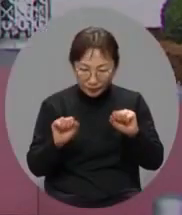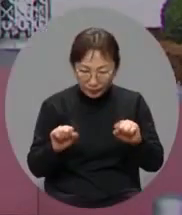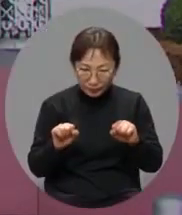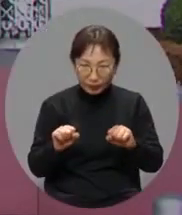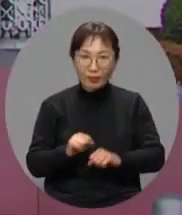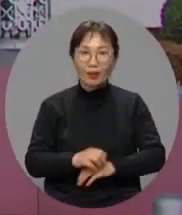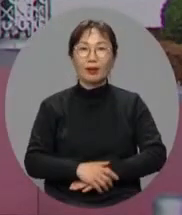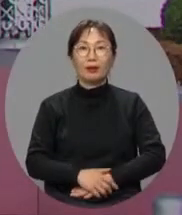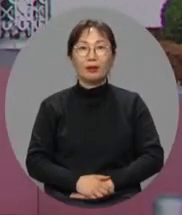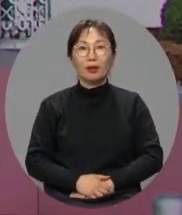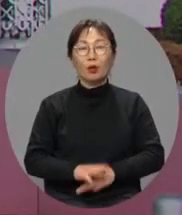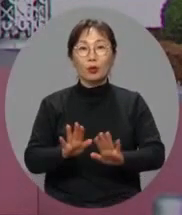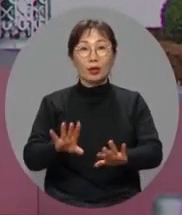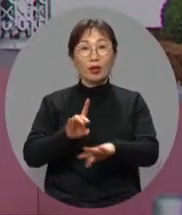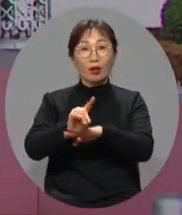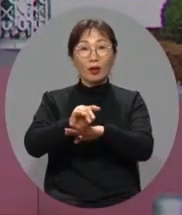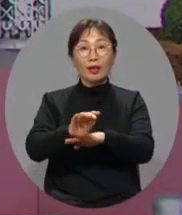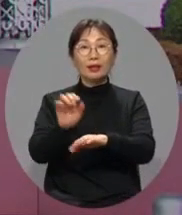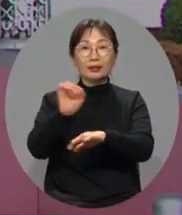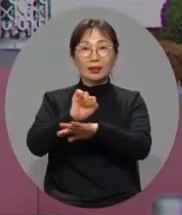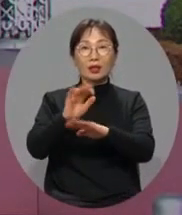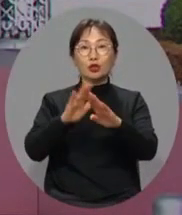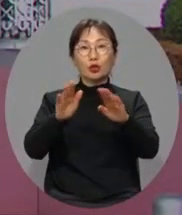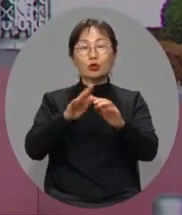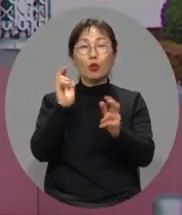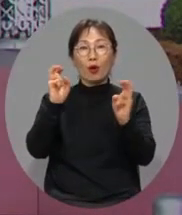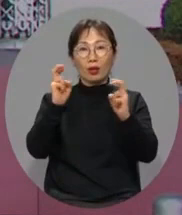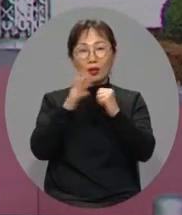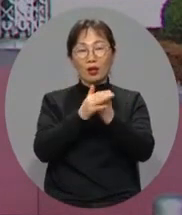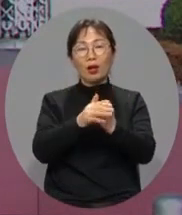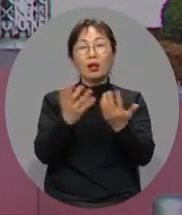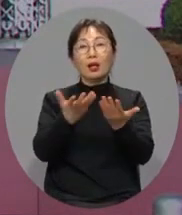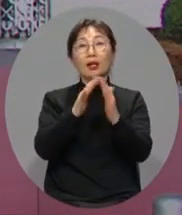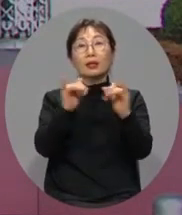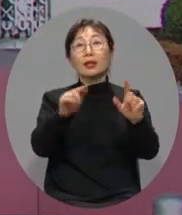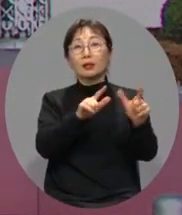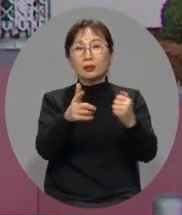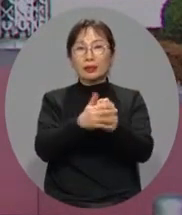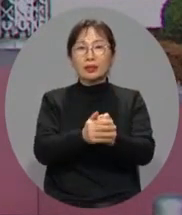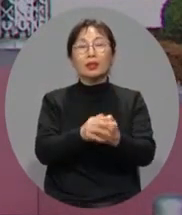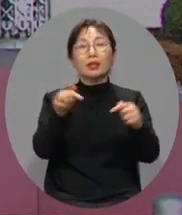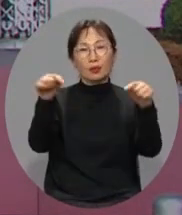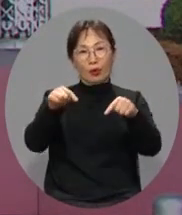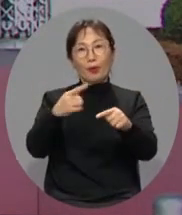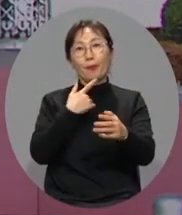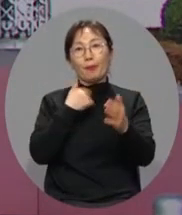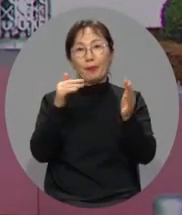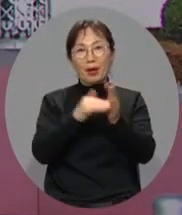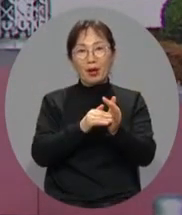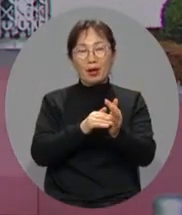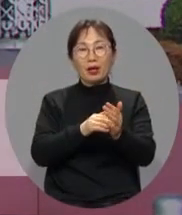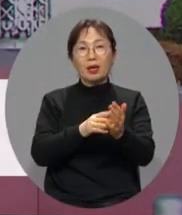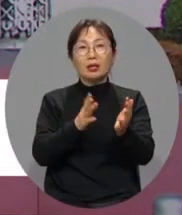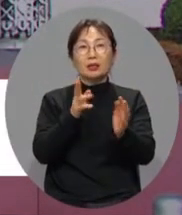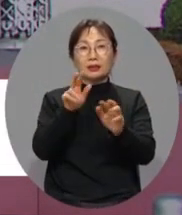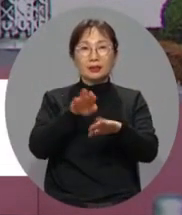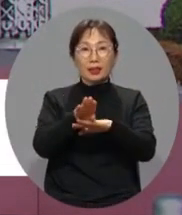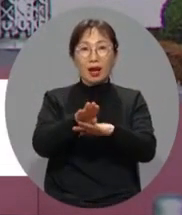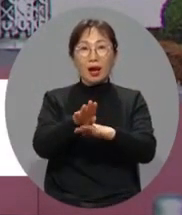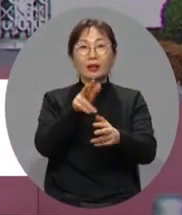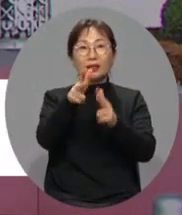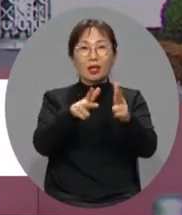안녕하십니까. 오늘 현대차 전주공장 노조가 심상치 않은 기자회견을 열었습니다. 상용차 산업의